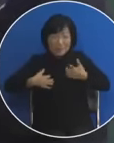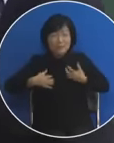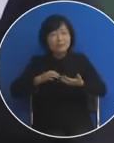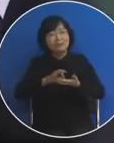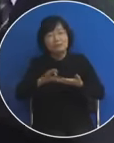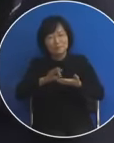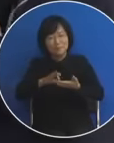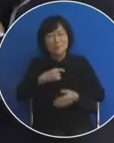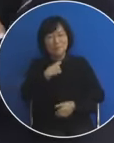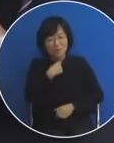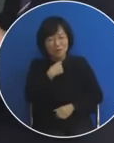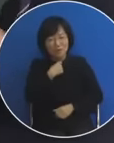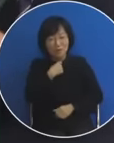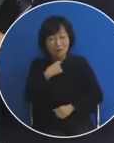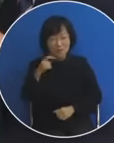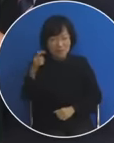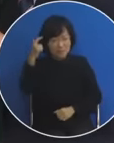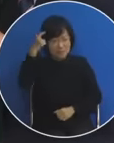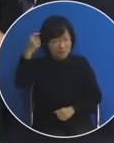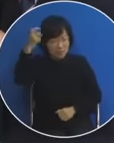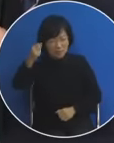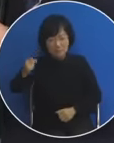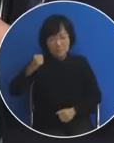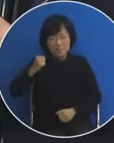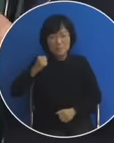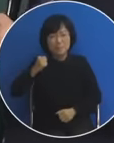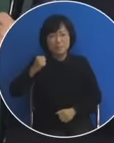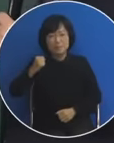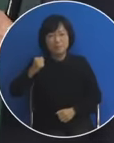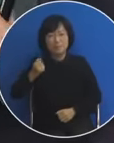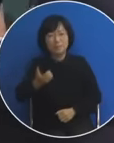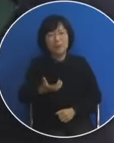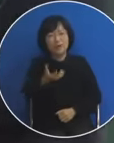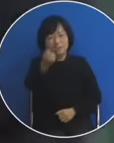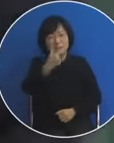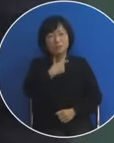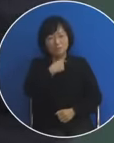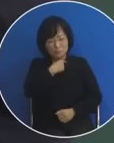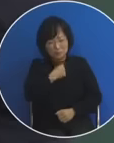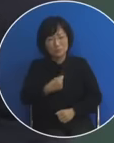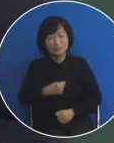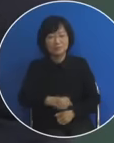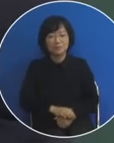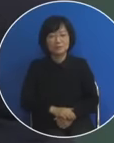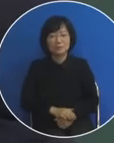영적인 굉장한 힘을 가지게. Then you gain great spiritual strength.